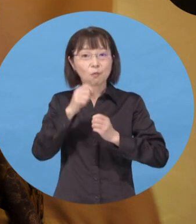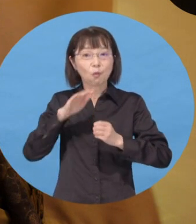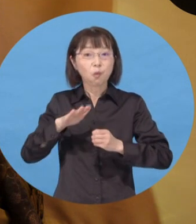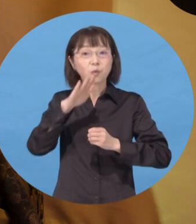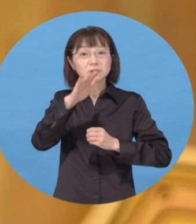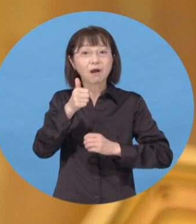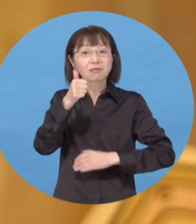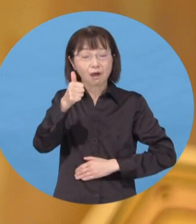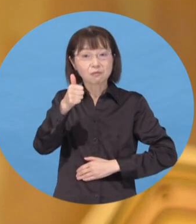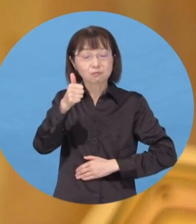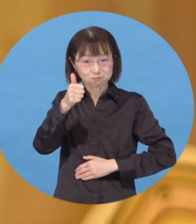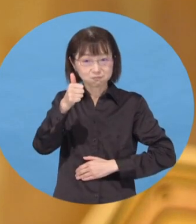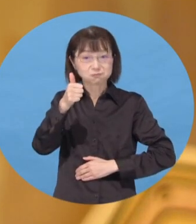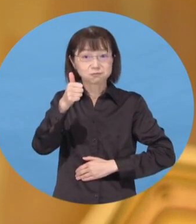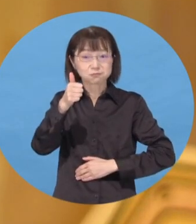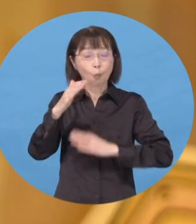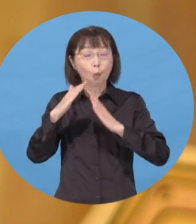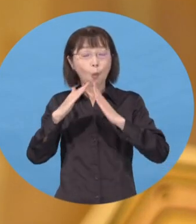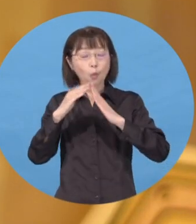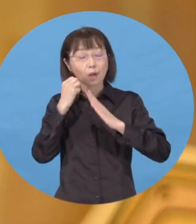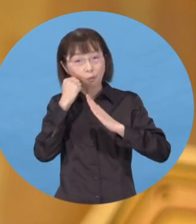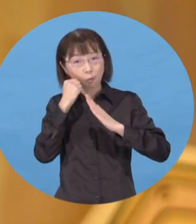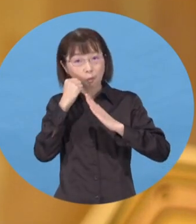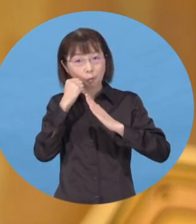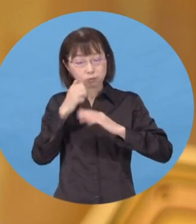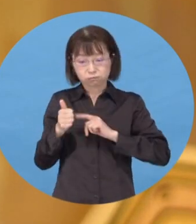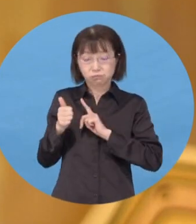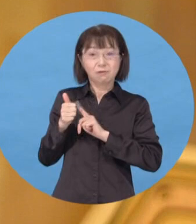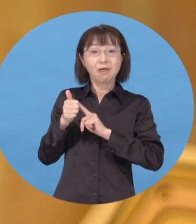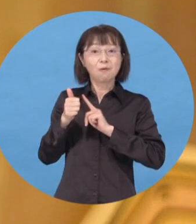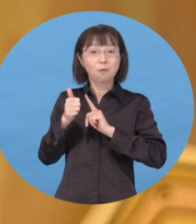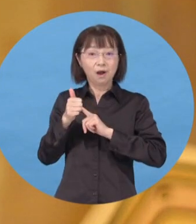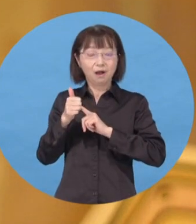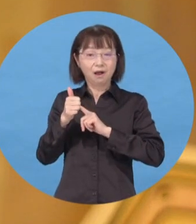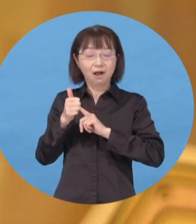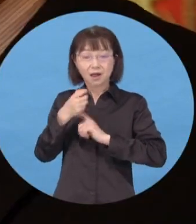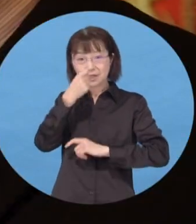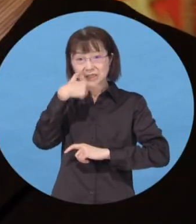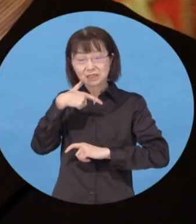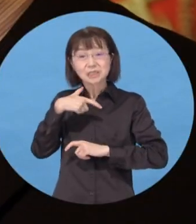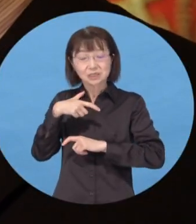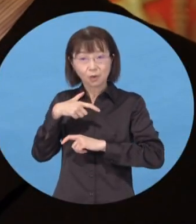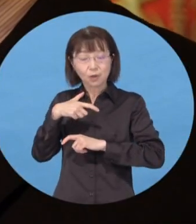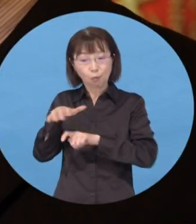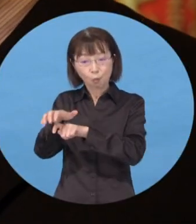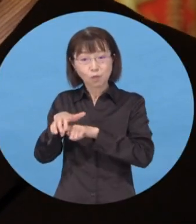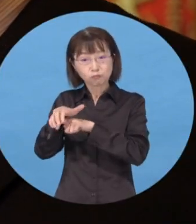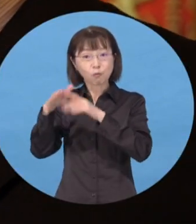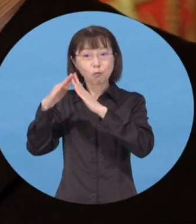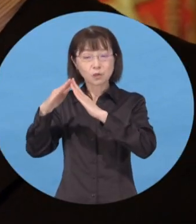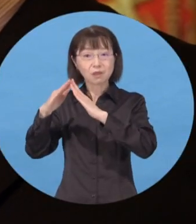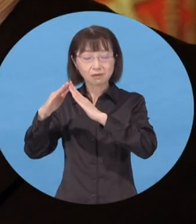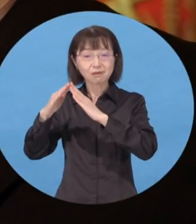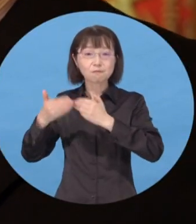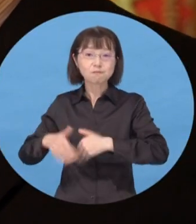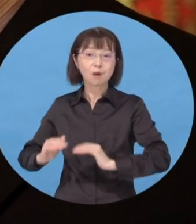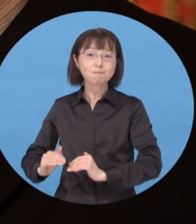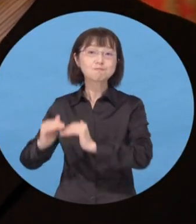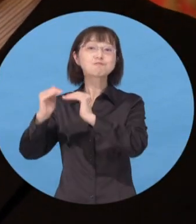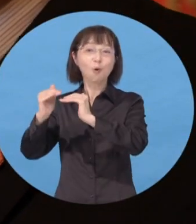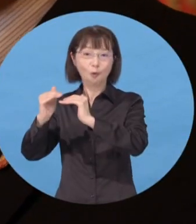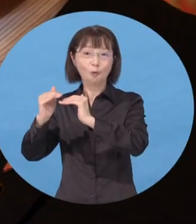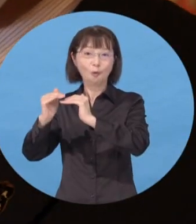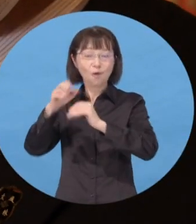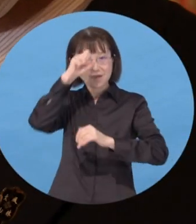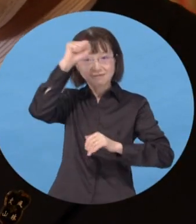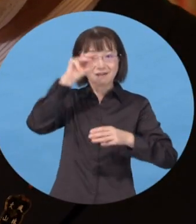姓の出身でですね、非常に美男子で信玄さんに深い寵愛を受けたようでございます。